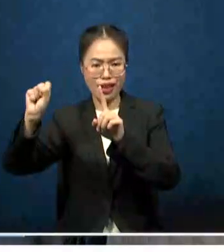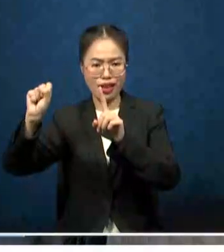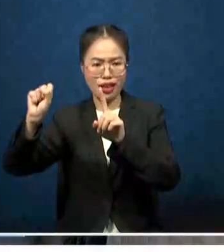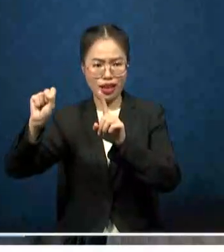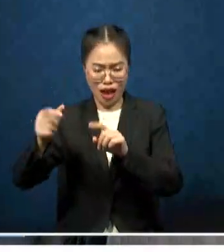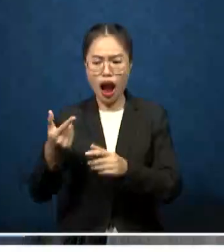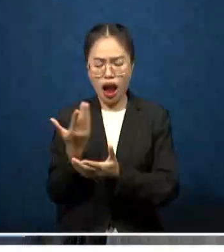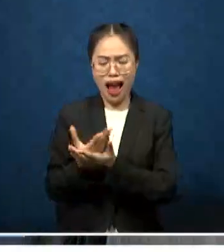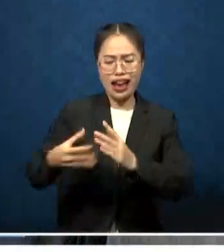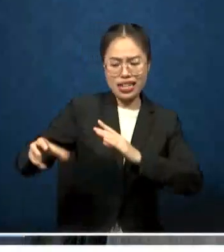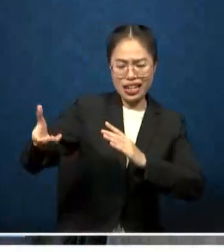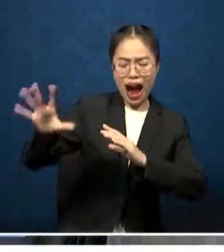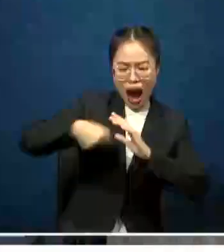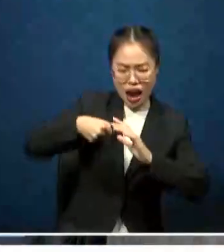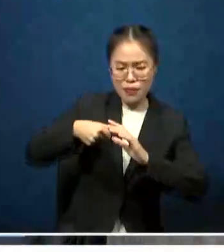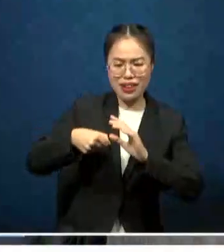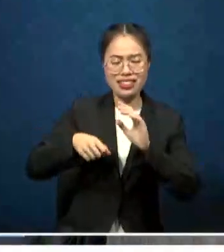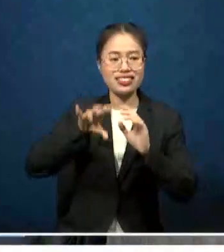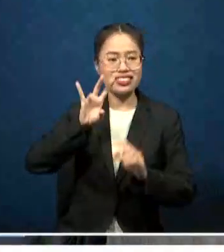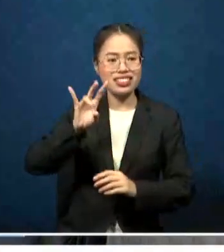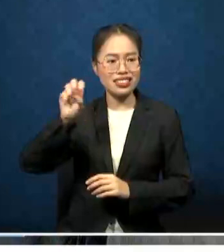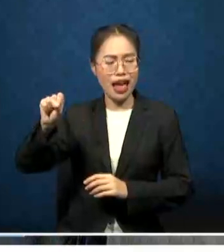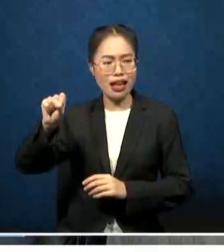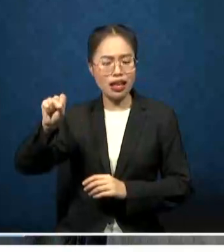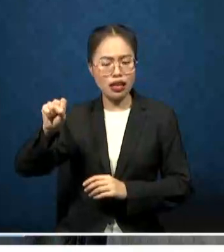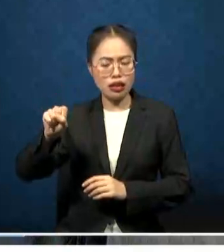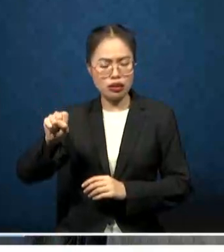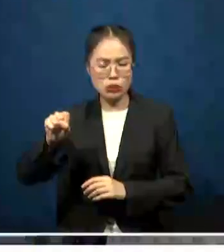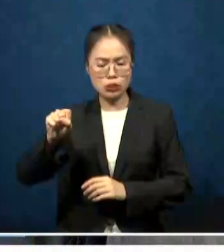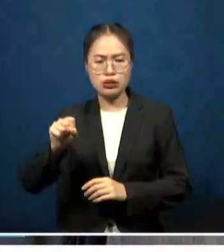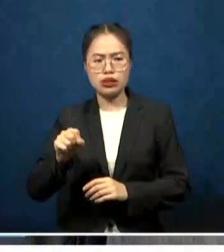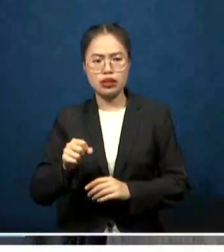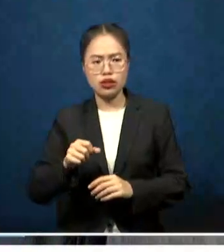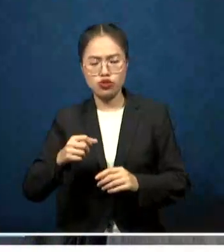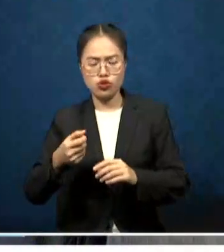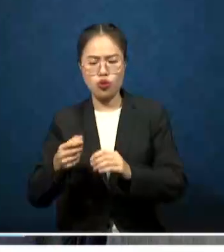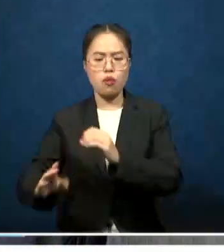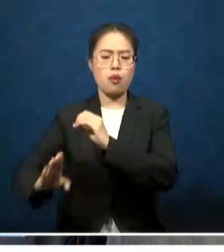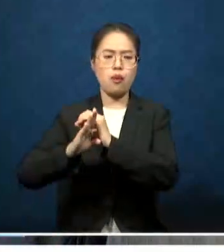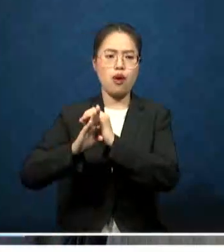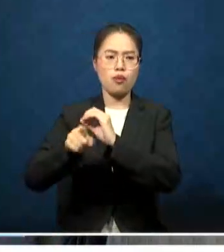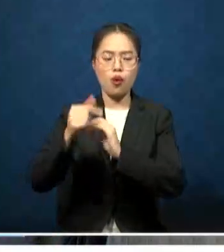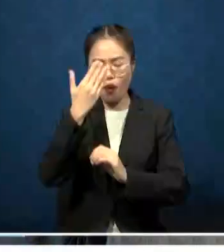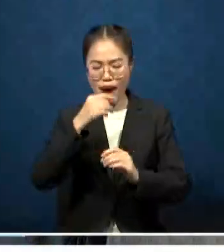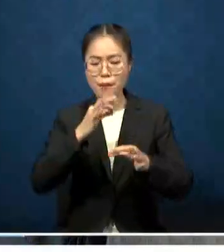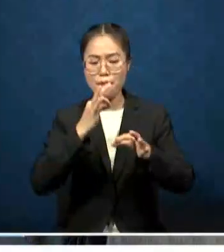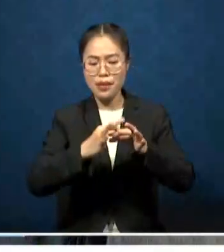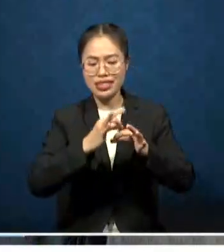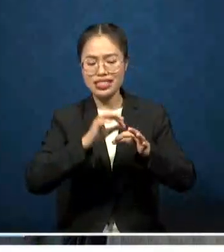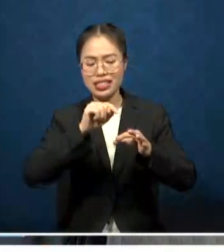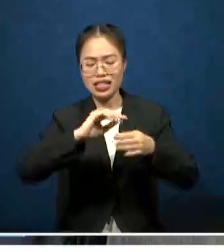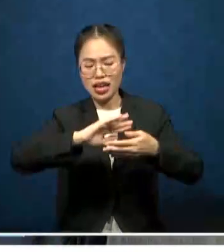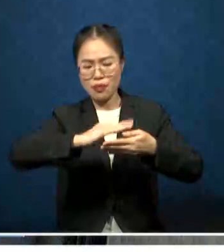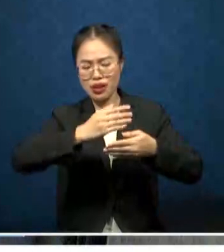มา 700,000ไม่ใช่โจรบรใจดีครับแต่ว่าบัญชีนั้นถอนออกได้ครั้งนึงวันหนึ่ง